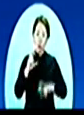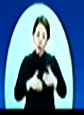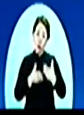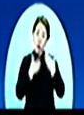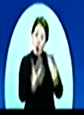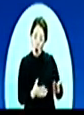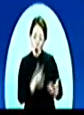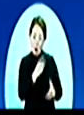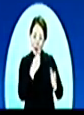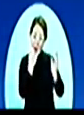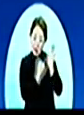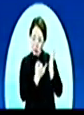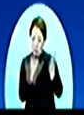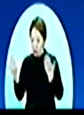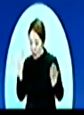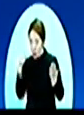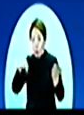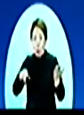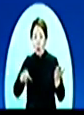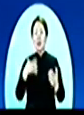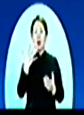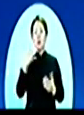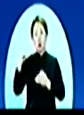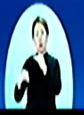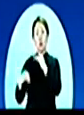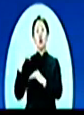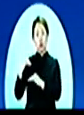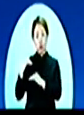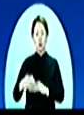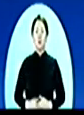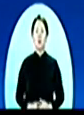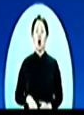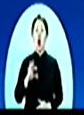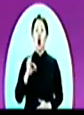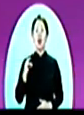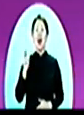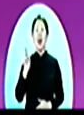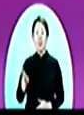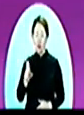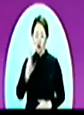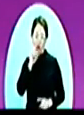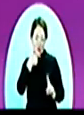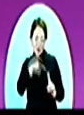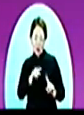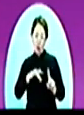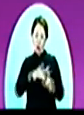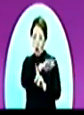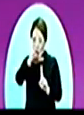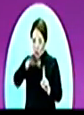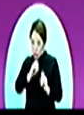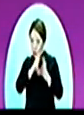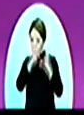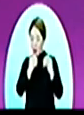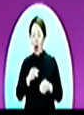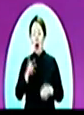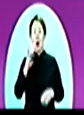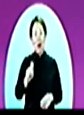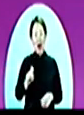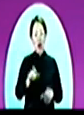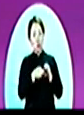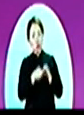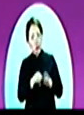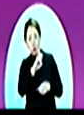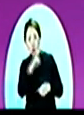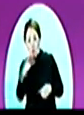бүтээгдэхүүн үйлдвэрлэж 2016 онтой харьцуулахад 55% өслөө. Органик хүнсний эргэцүүлэн орчин бүрдүүлж, мах